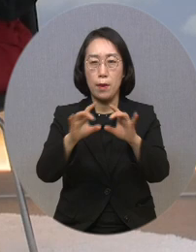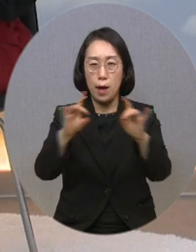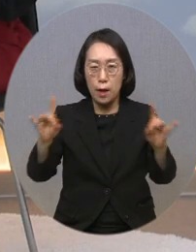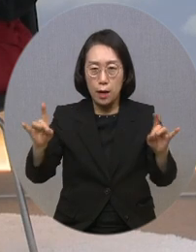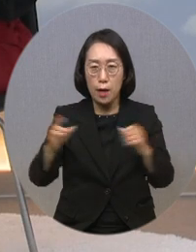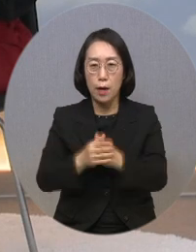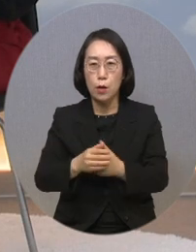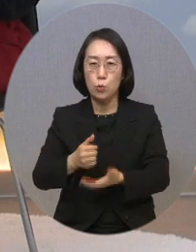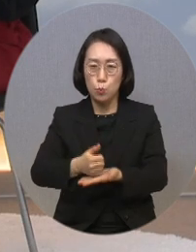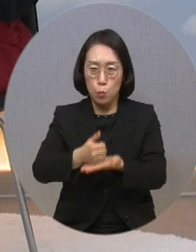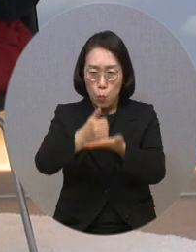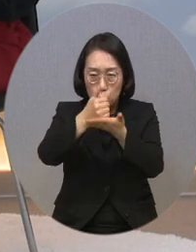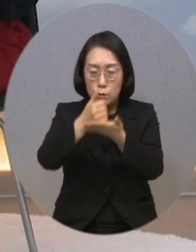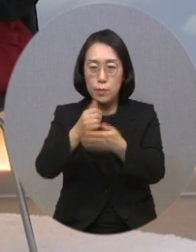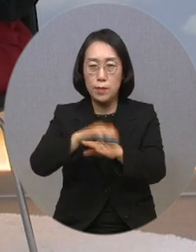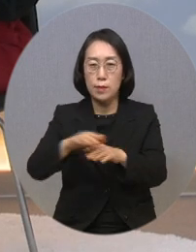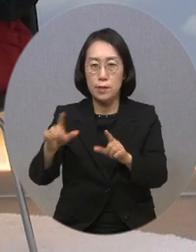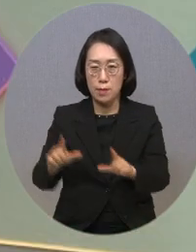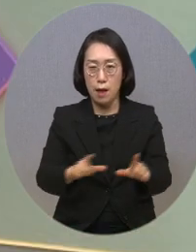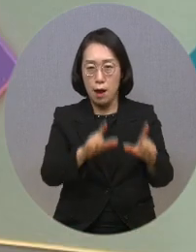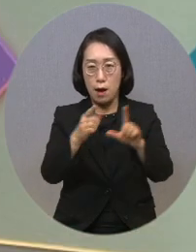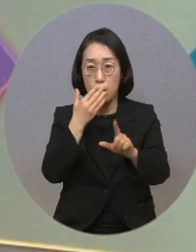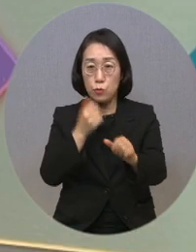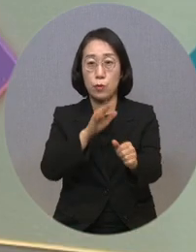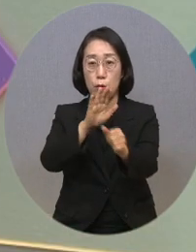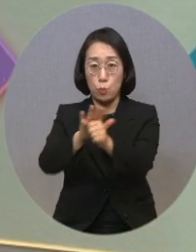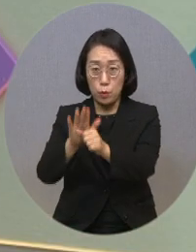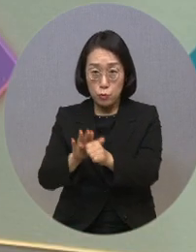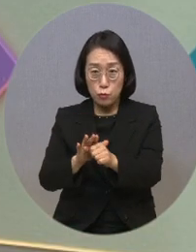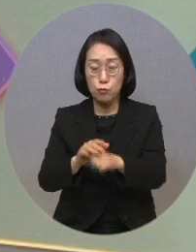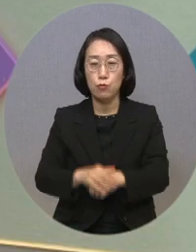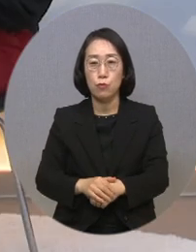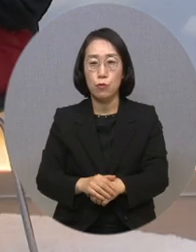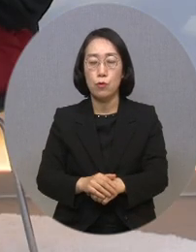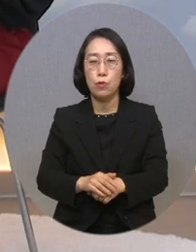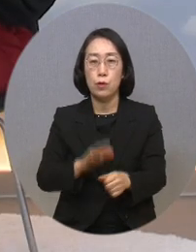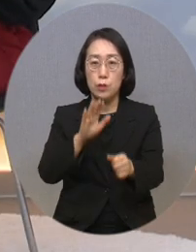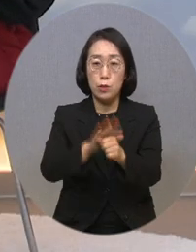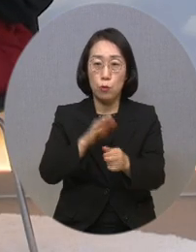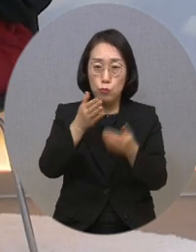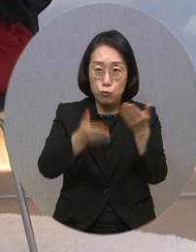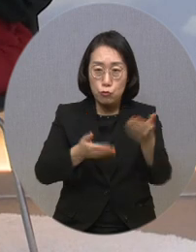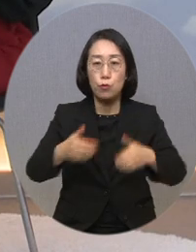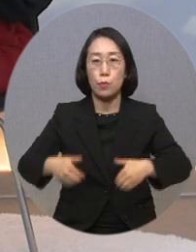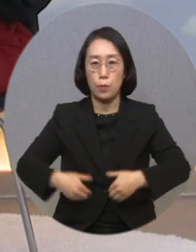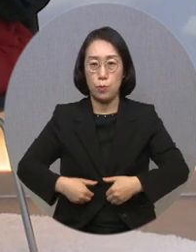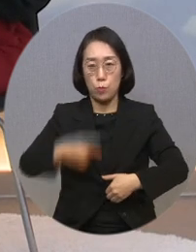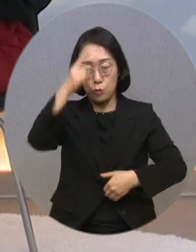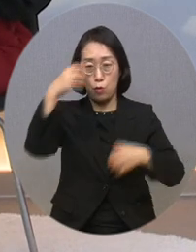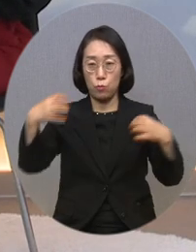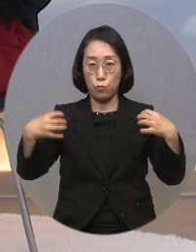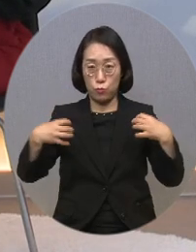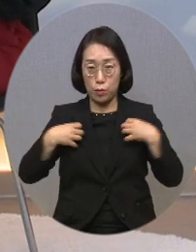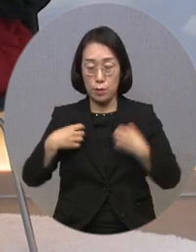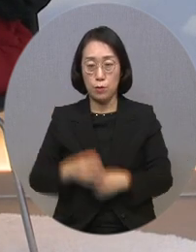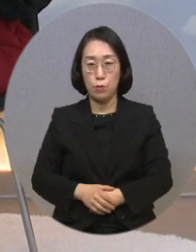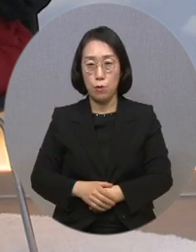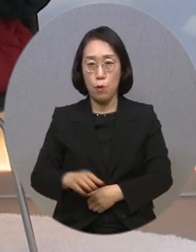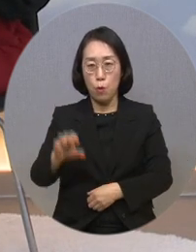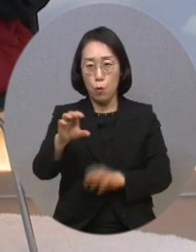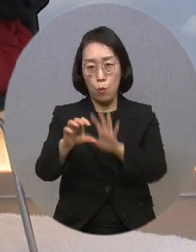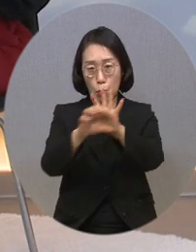수 있도록 최소한의 어떤 그런 지원들이 이루어져야 하고, 국가에서 방역조치를